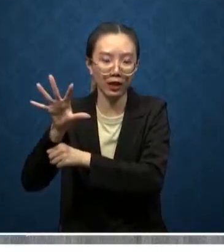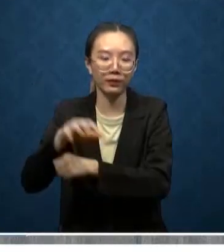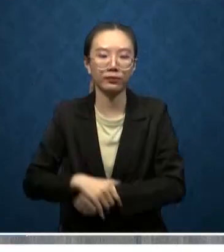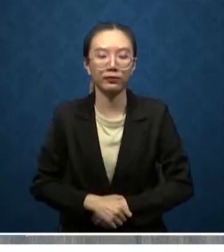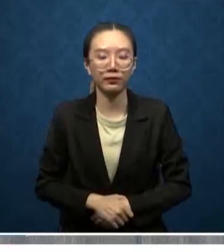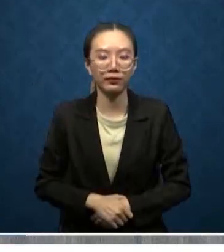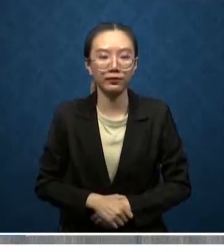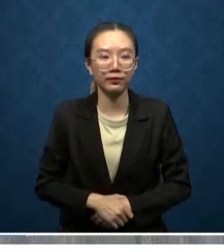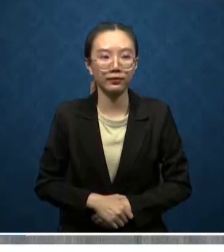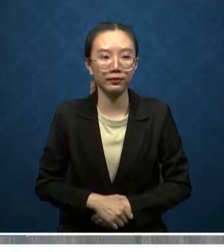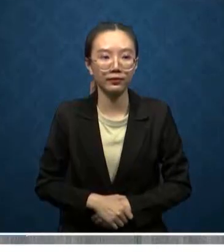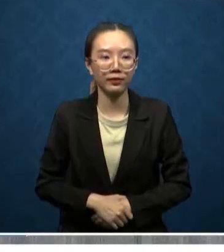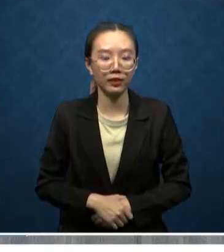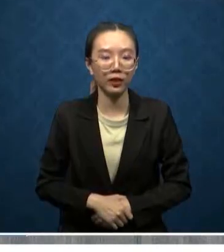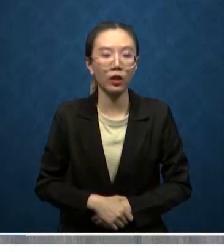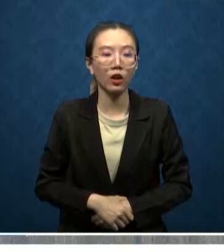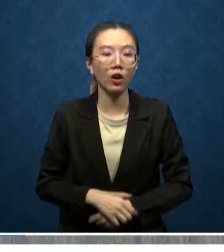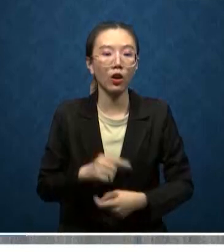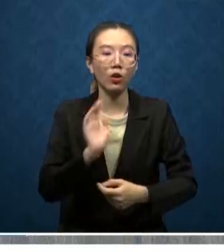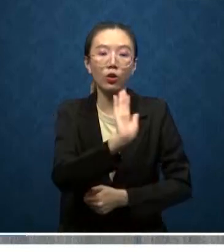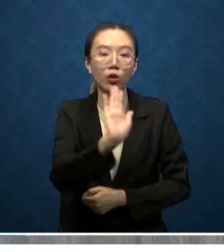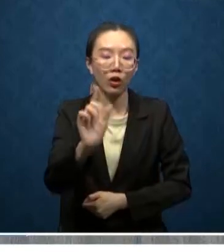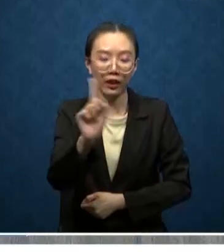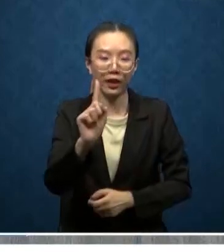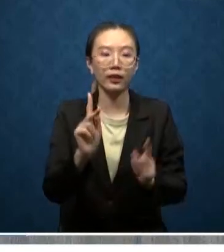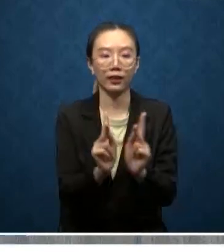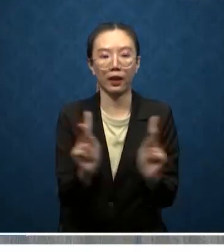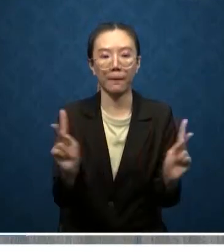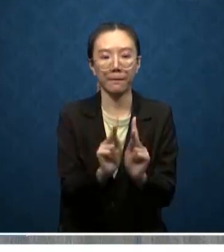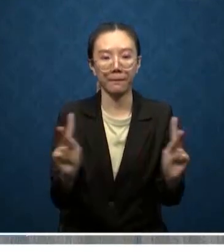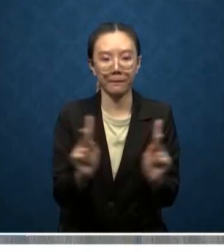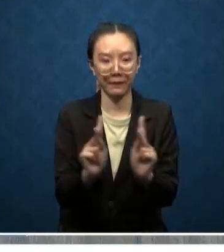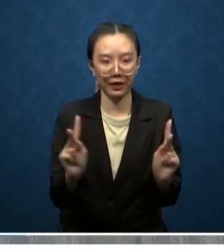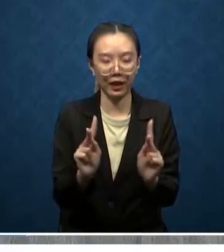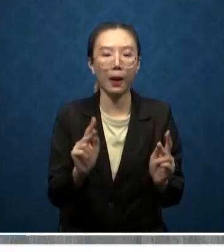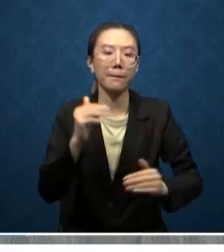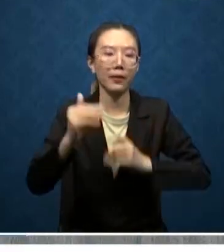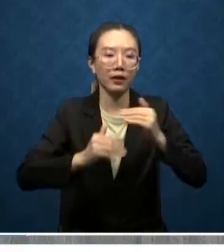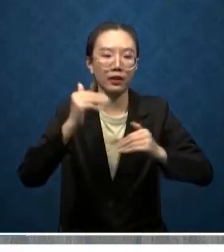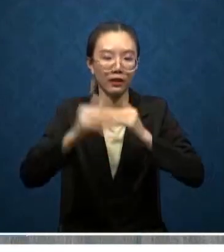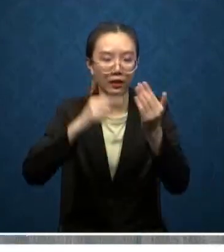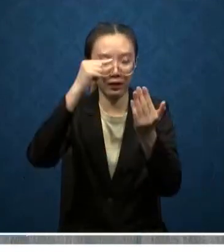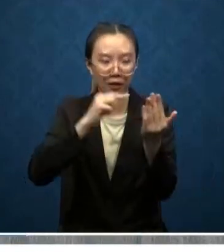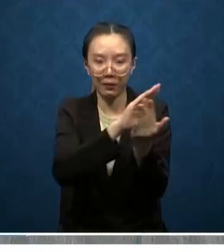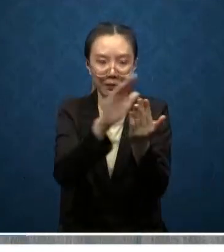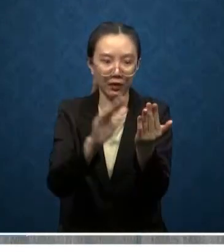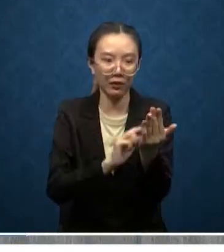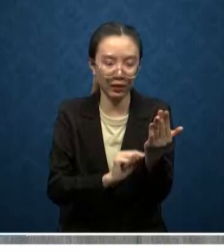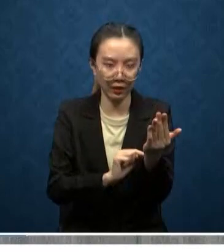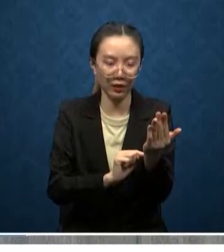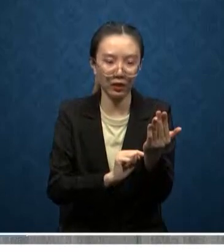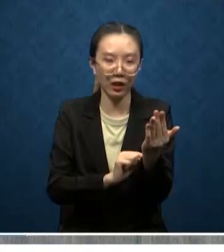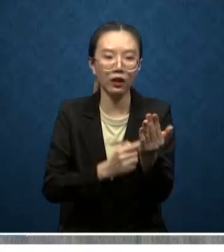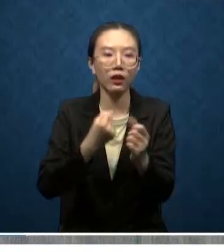2565ของคณะกรรมาธิการติดตามเสนอแนะเร่งรัดการปฏิรูปประเทศและการจัดทำ